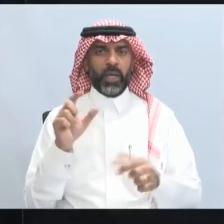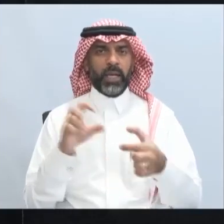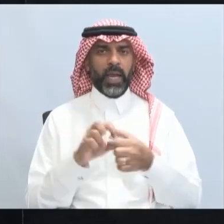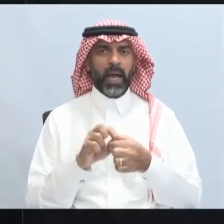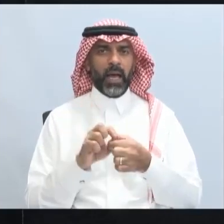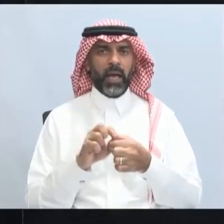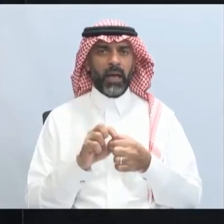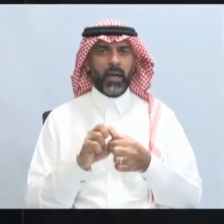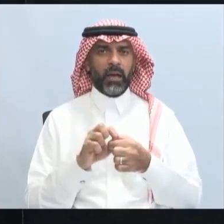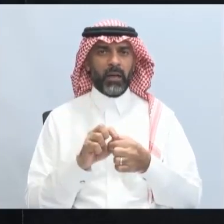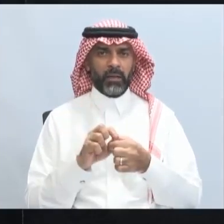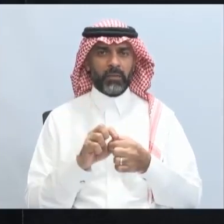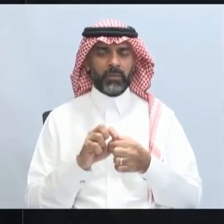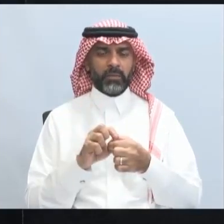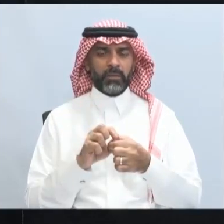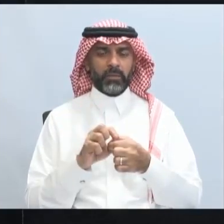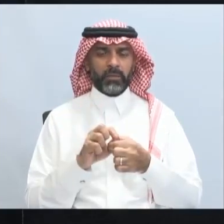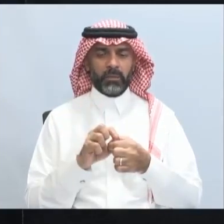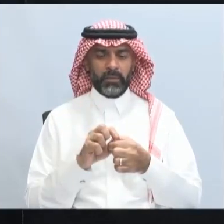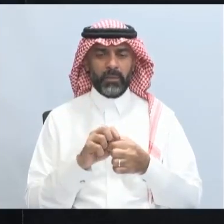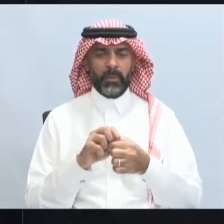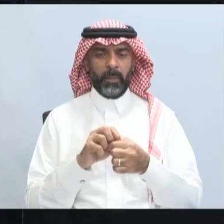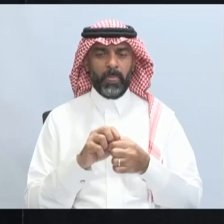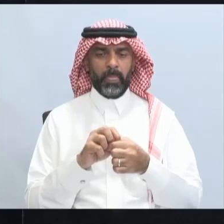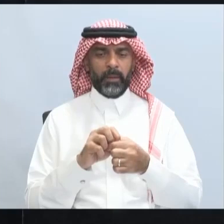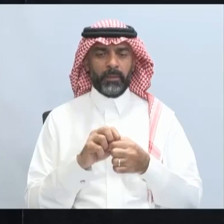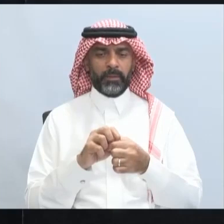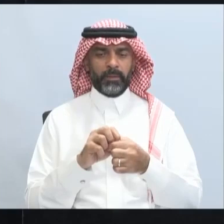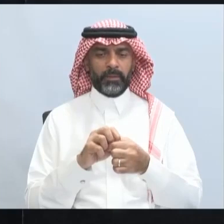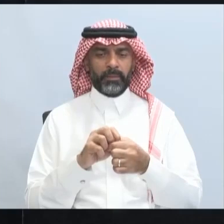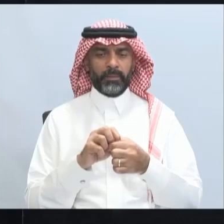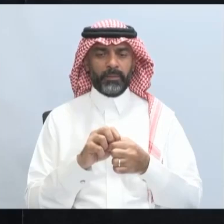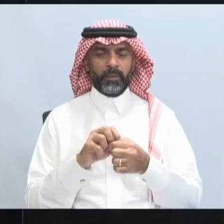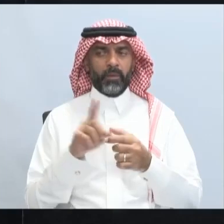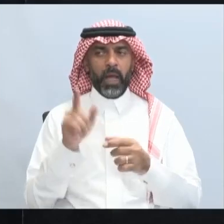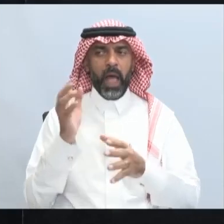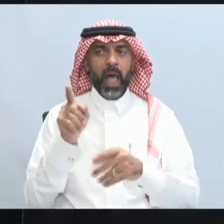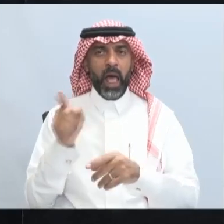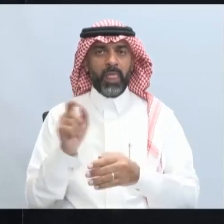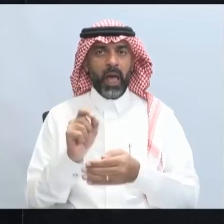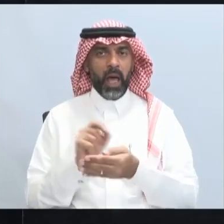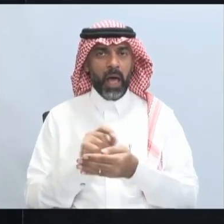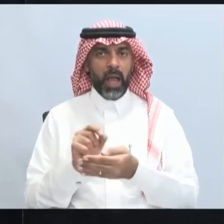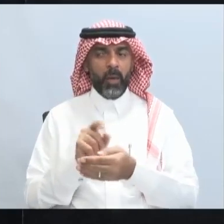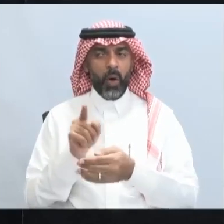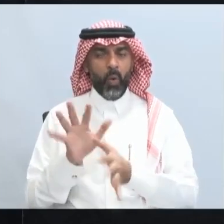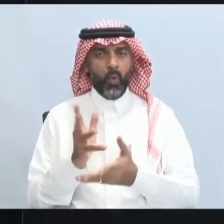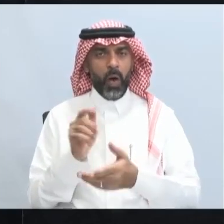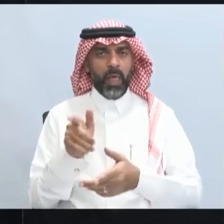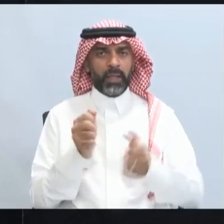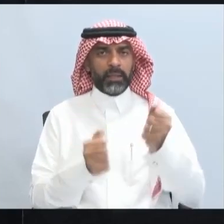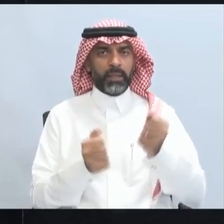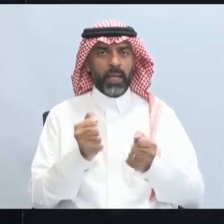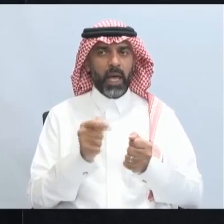بين وهي ترد على الاشياء ترد على الاشياء بان هذا القلم او هذا هذه السياره او